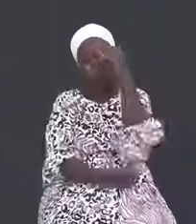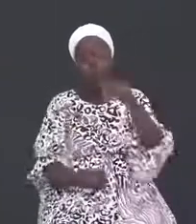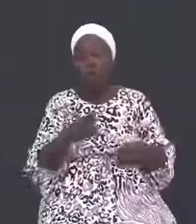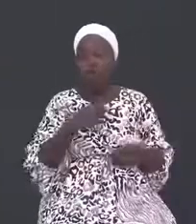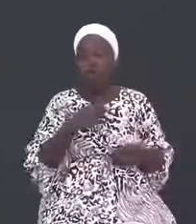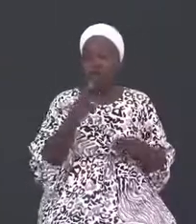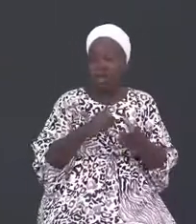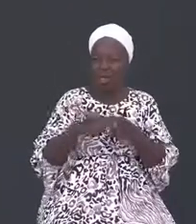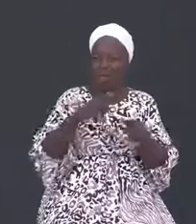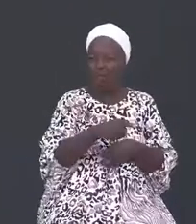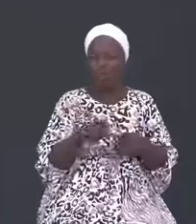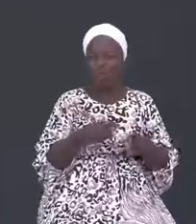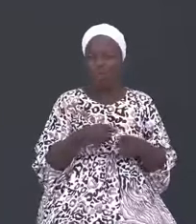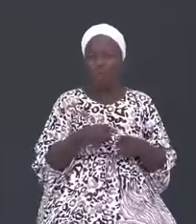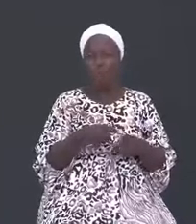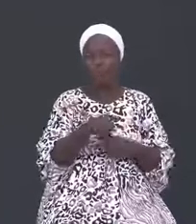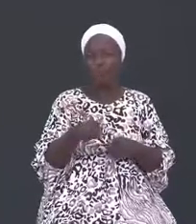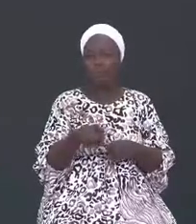a ces gens-là